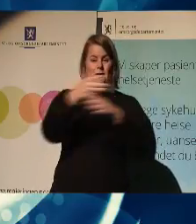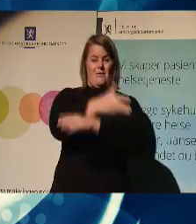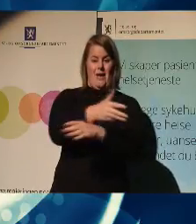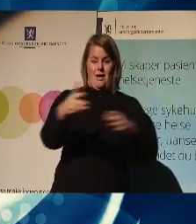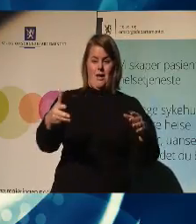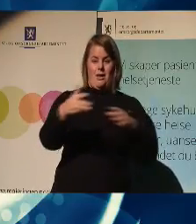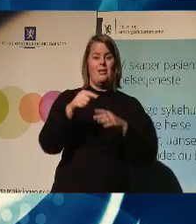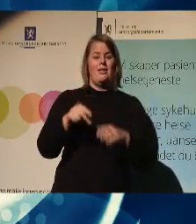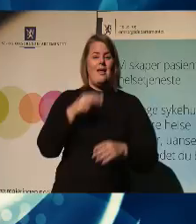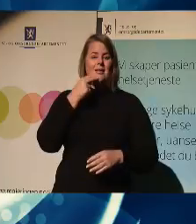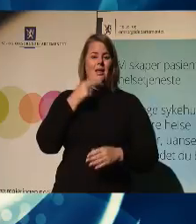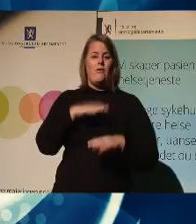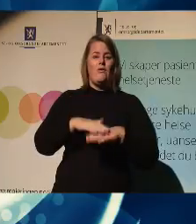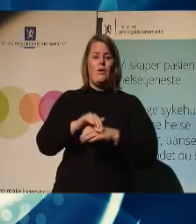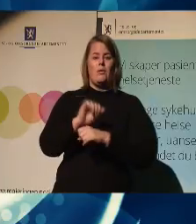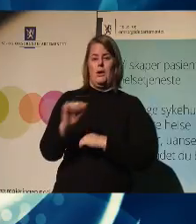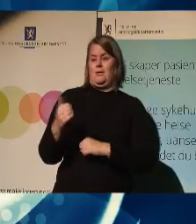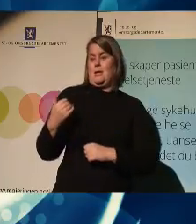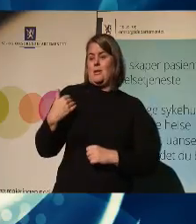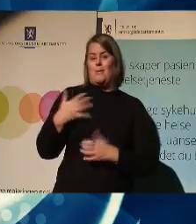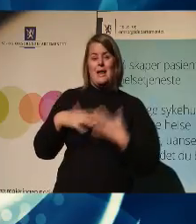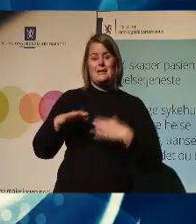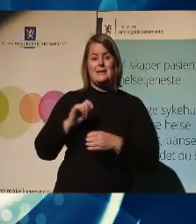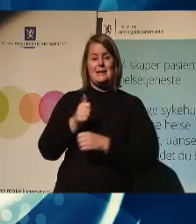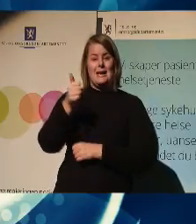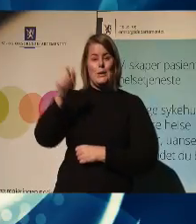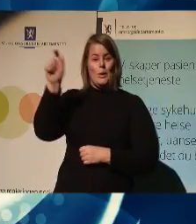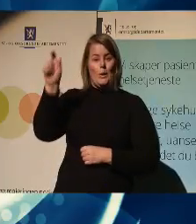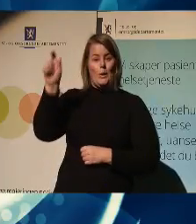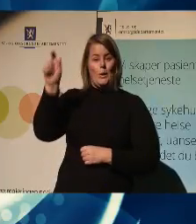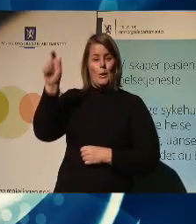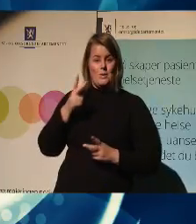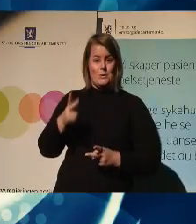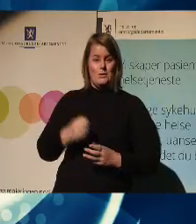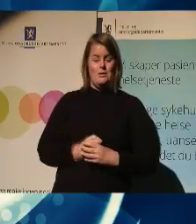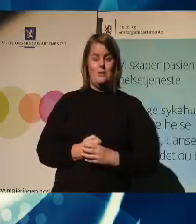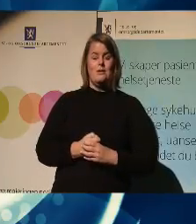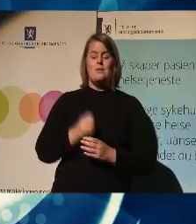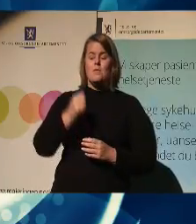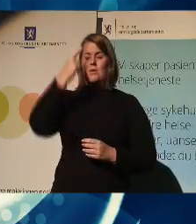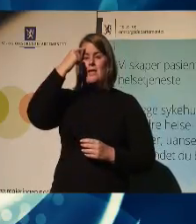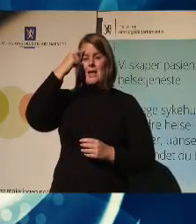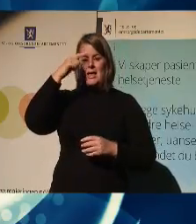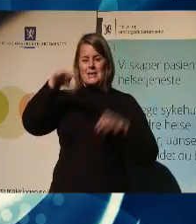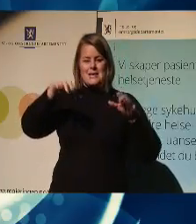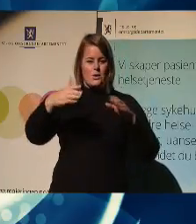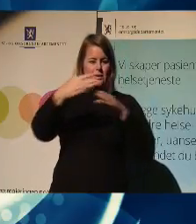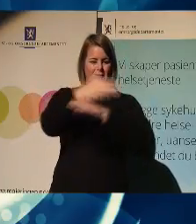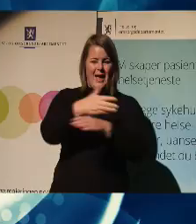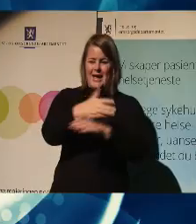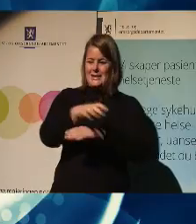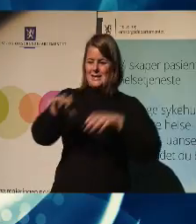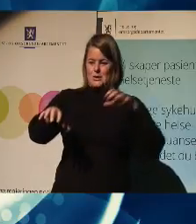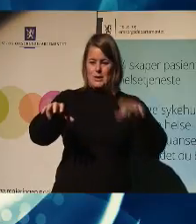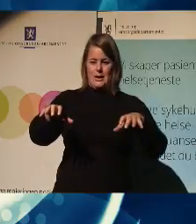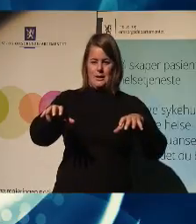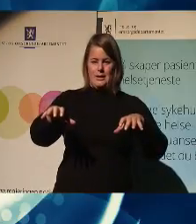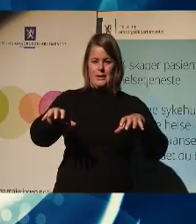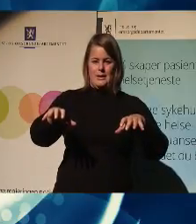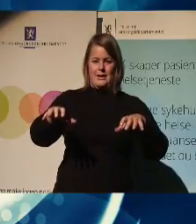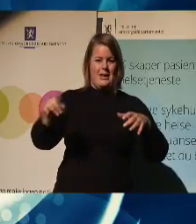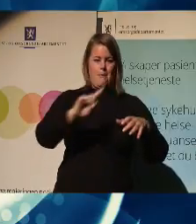Det snakket akkurat helsedirektøren om. Vi trenger å tenke tverrsektorielt og ikke bare innenfor